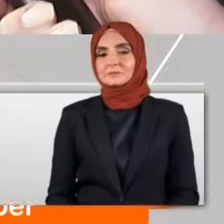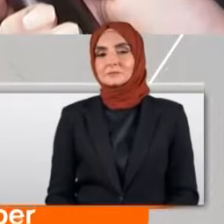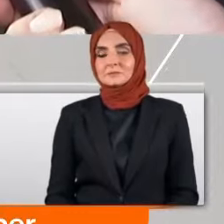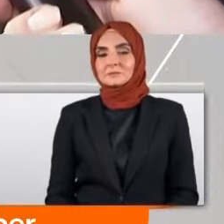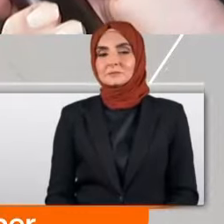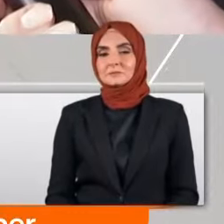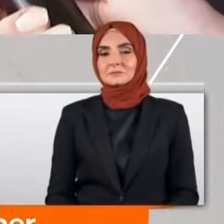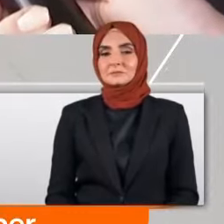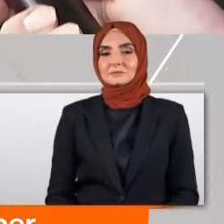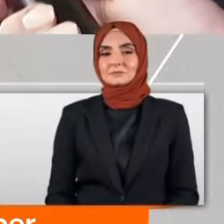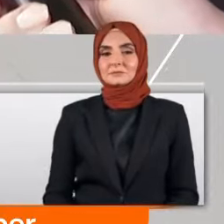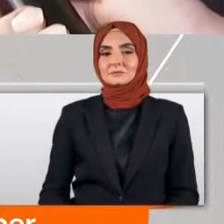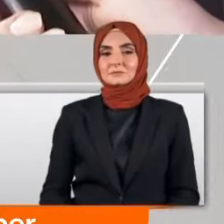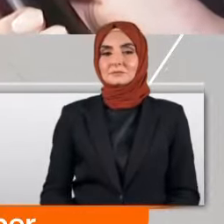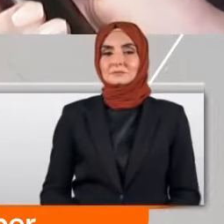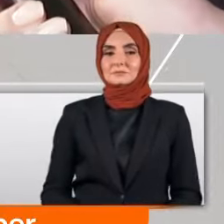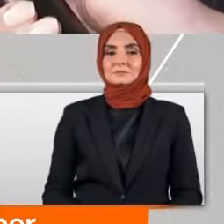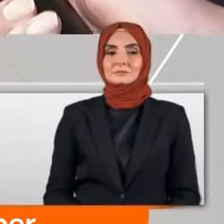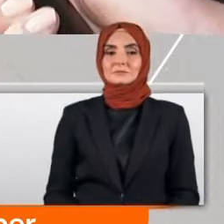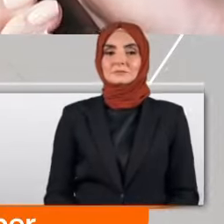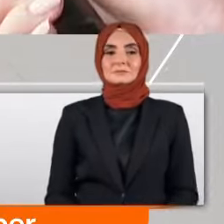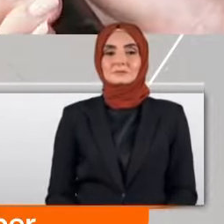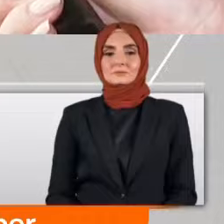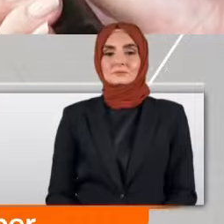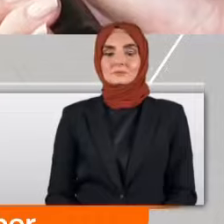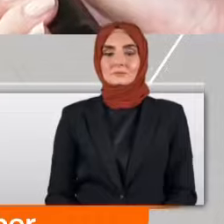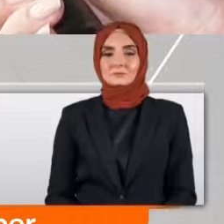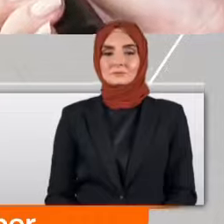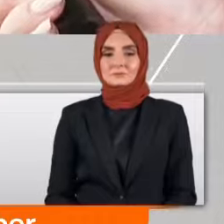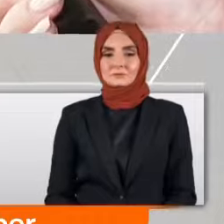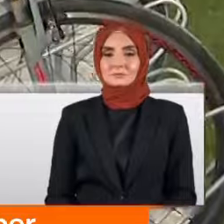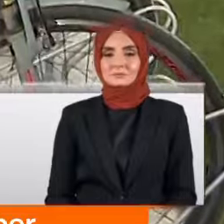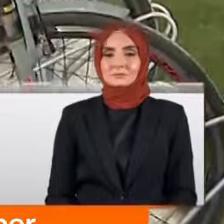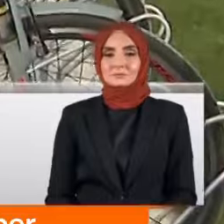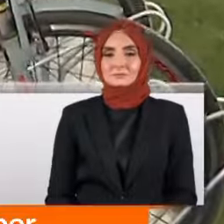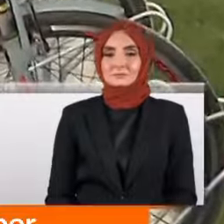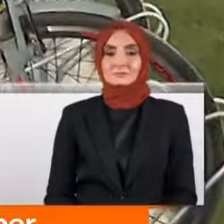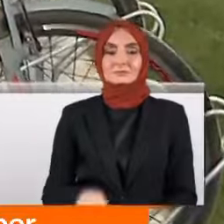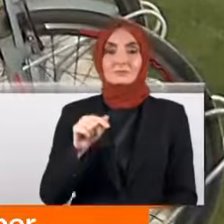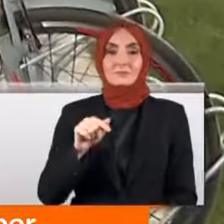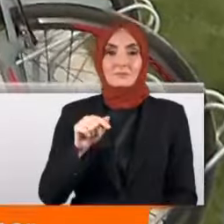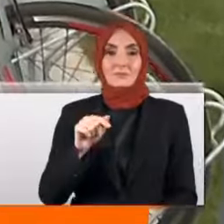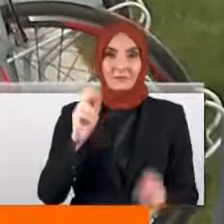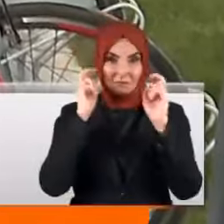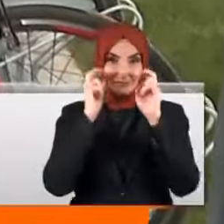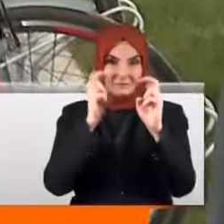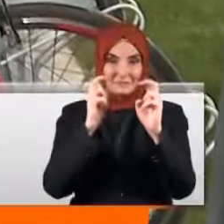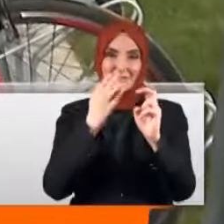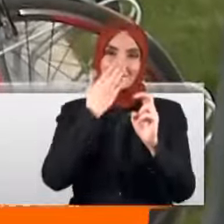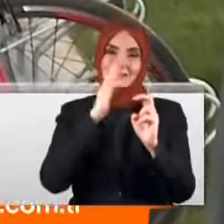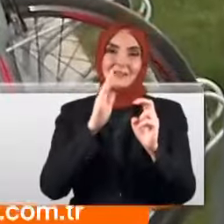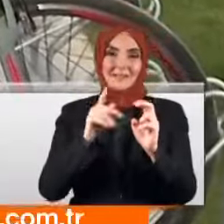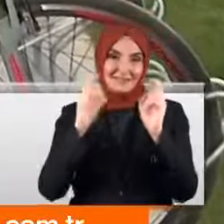Şehrin ihtiyaçları değişiyor, şehir gelişiyor, yeni ihtiyaçlar oluşuyor. Bu hat yalnızca bir raylı sistem hattı